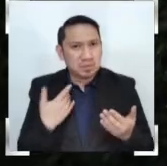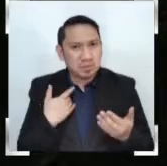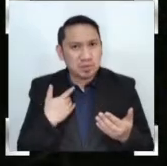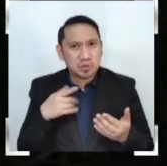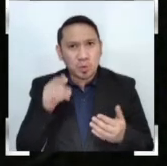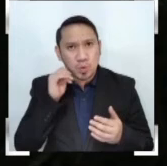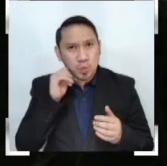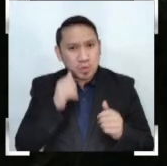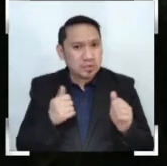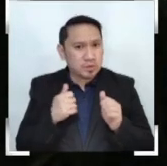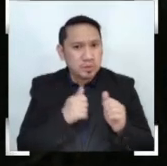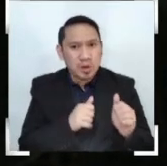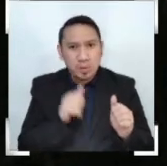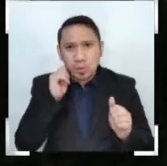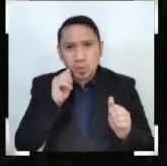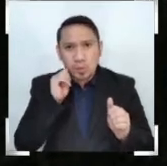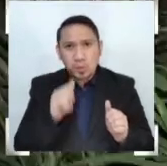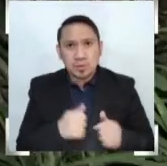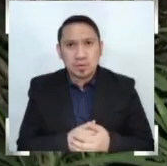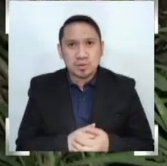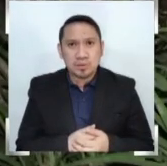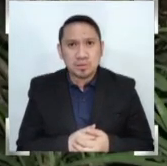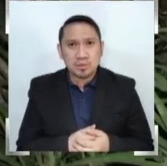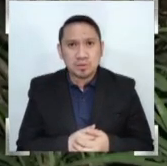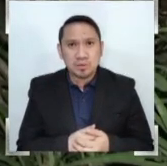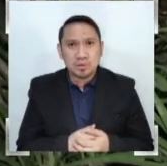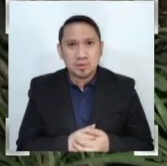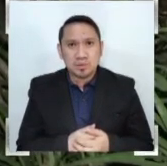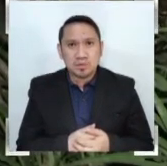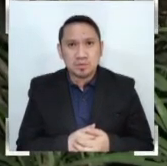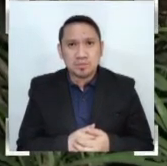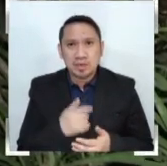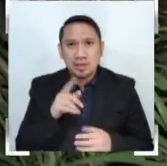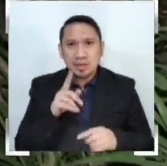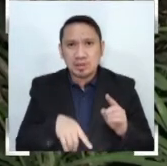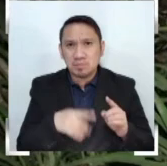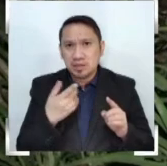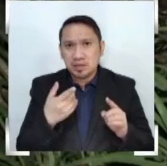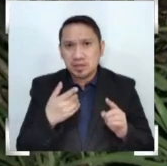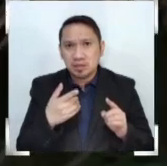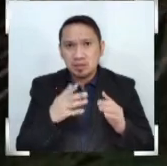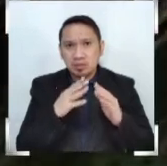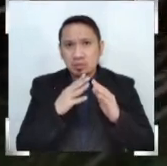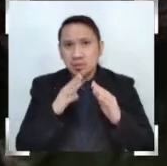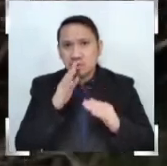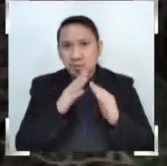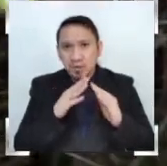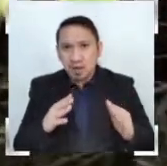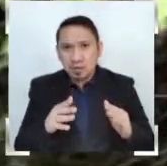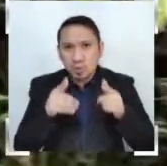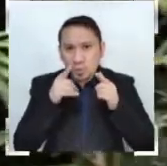Mayroon siyang post-post doon eh, parang hindi naman siya matatawag sa bahay dahil parang informal center siya doon na kung